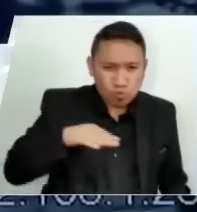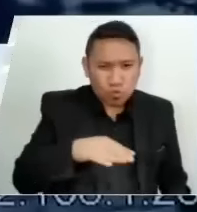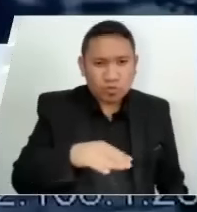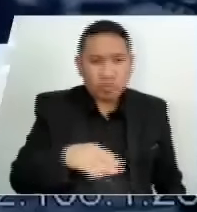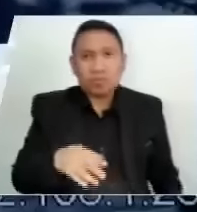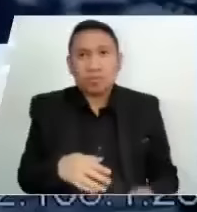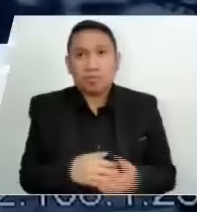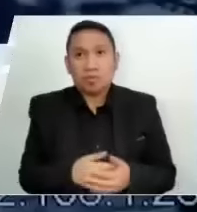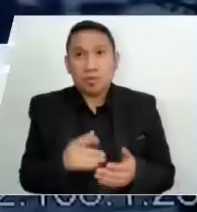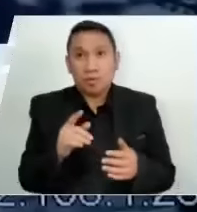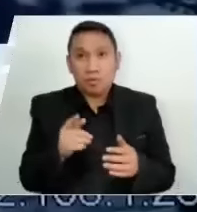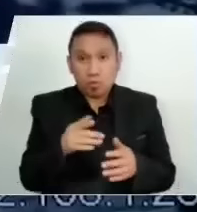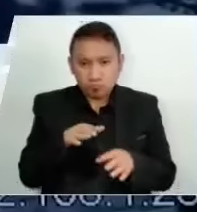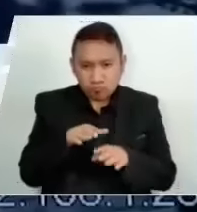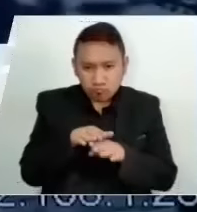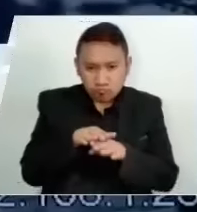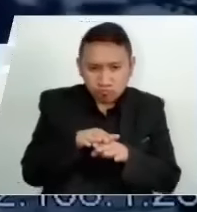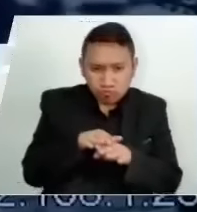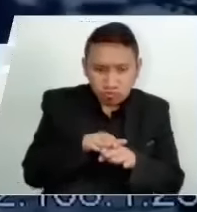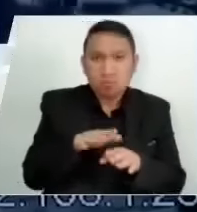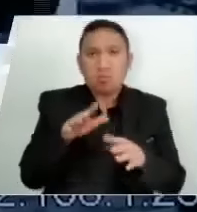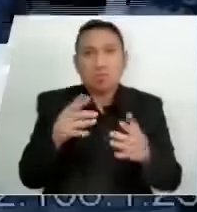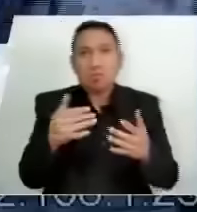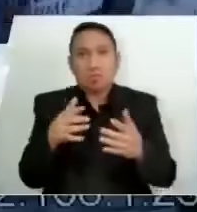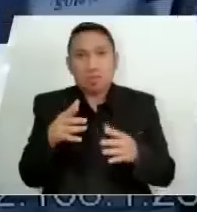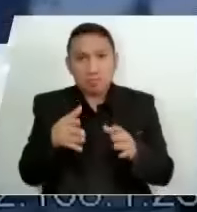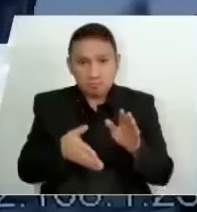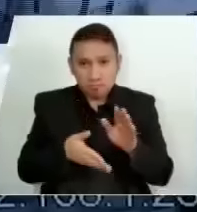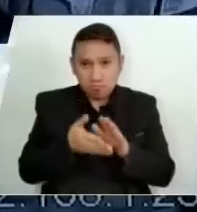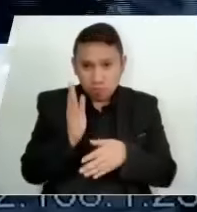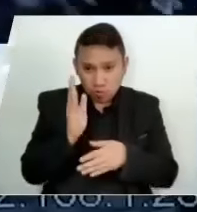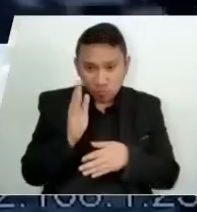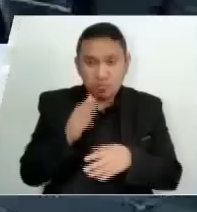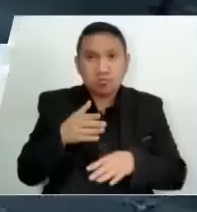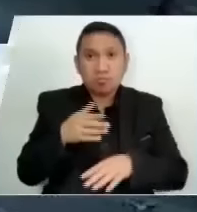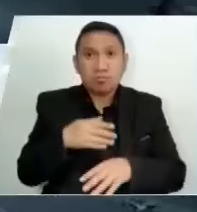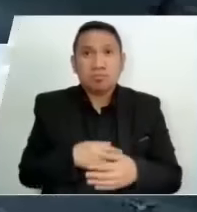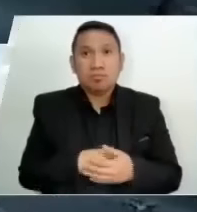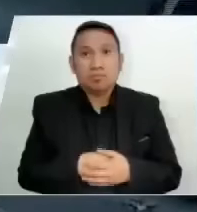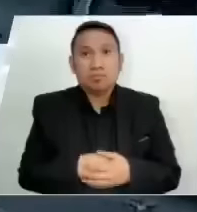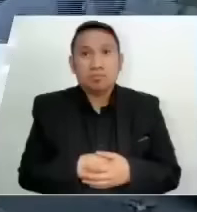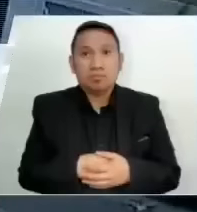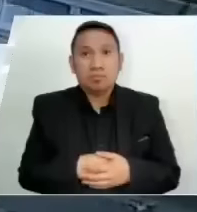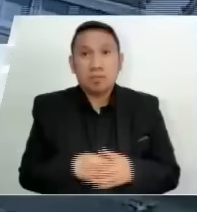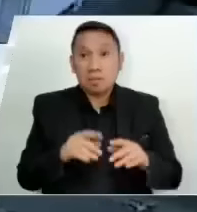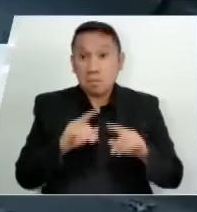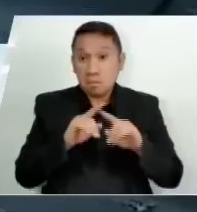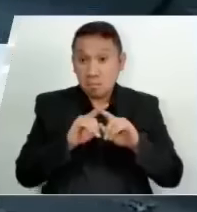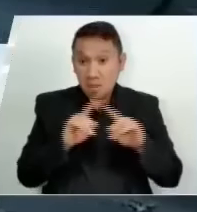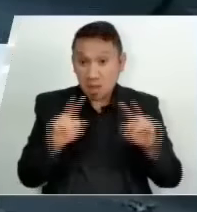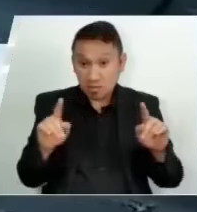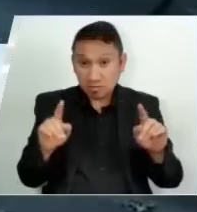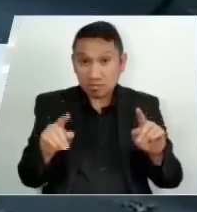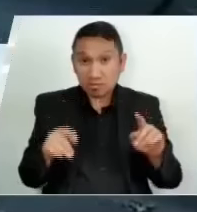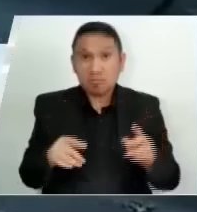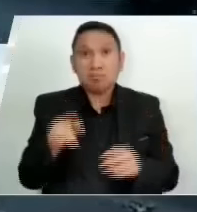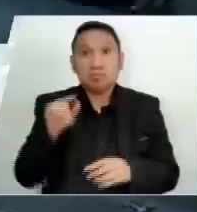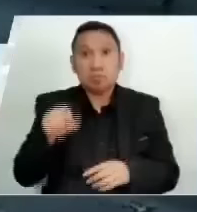ng trailer truck at maayos na nakalagpas sa intersection ng Lower Congressional. Pero pagdating sa pababang bahagi ng